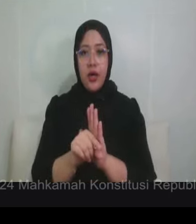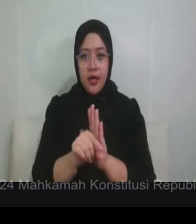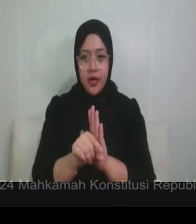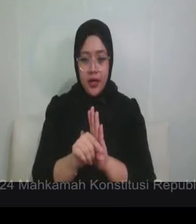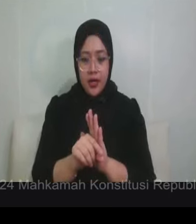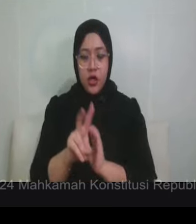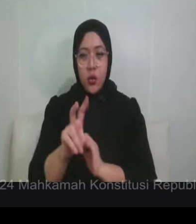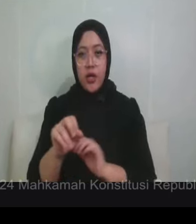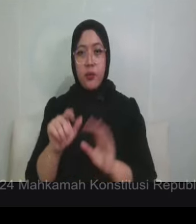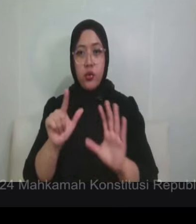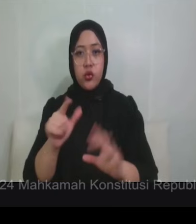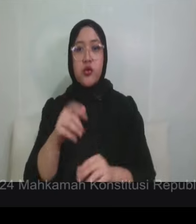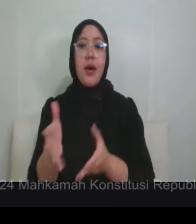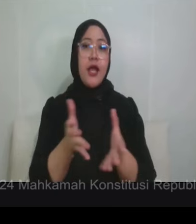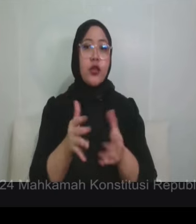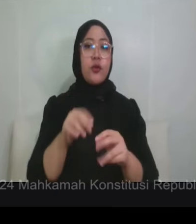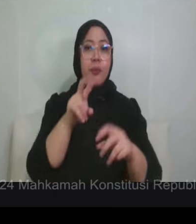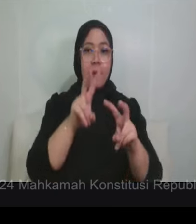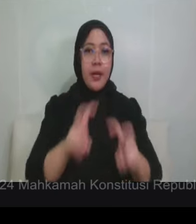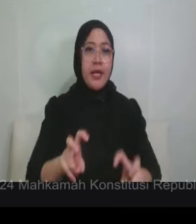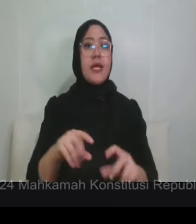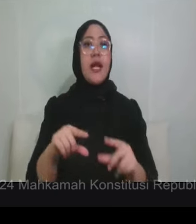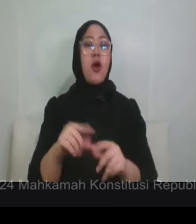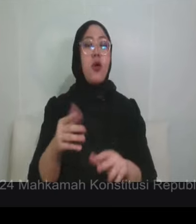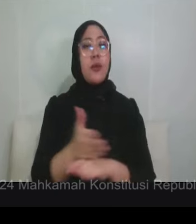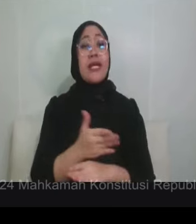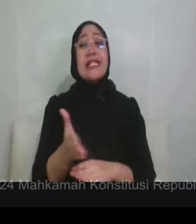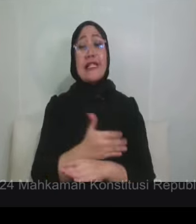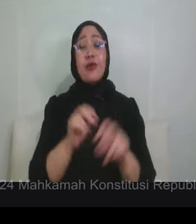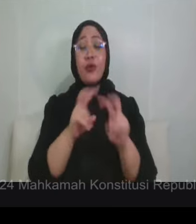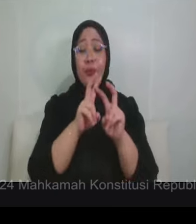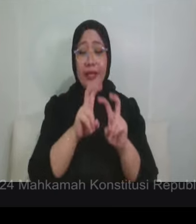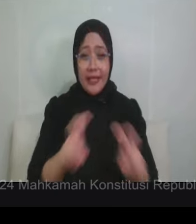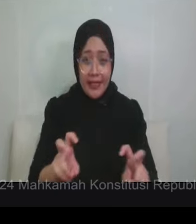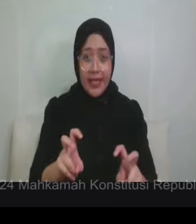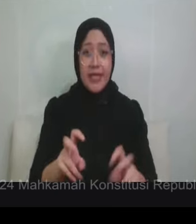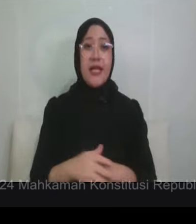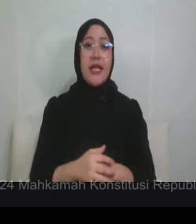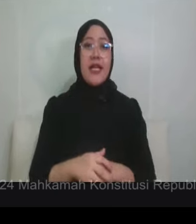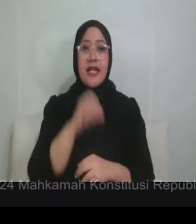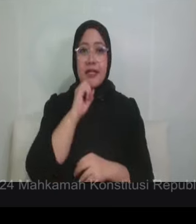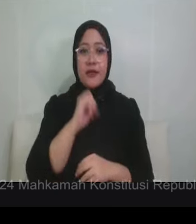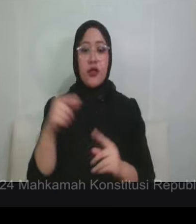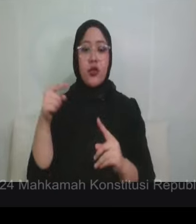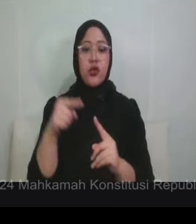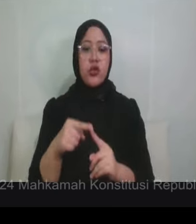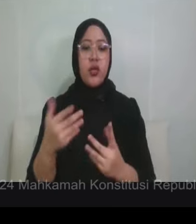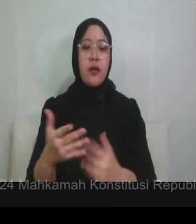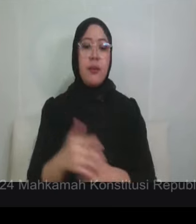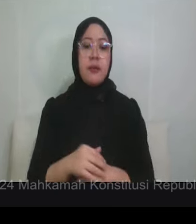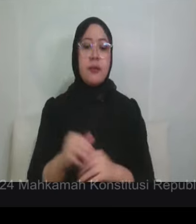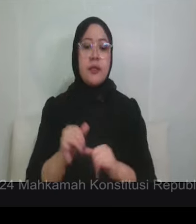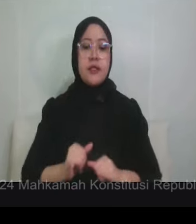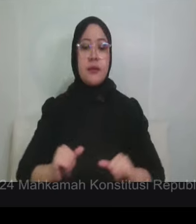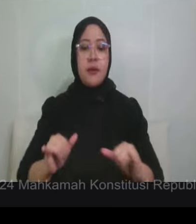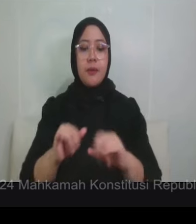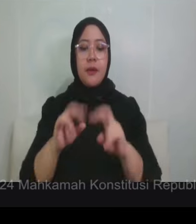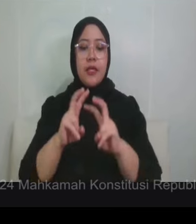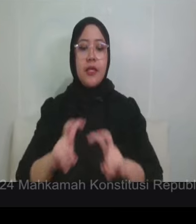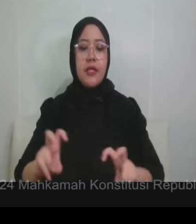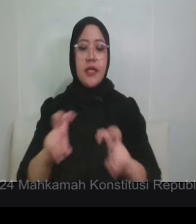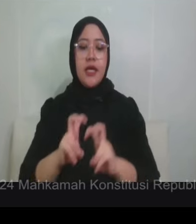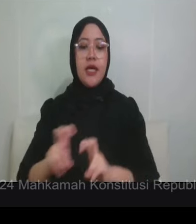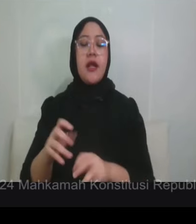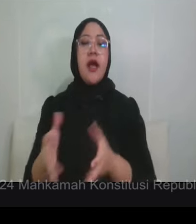bukti permulaan sebelum penyidikan yang dinyatakan memiliki tujuan dan kedudukan yang sama dengan penyelidikan sebagaimana diatur dalam kuham semestinya tidak